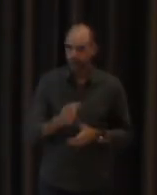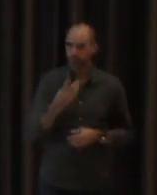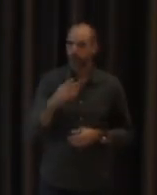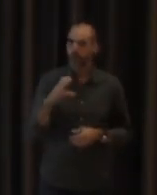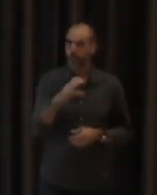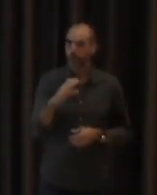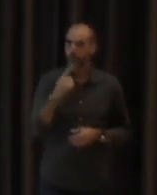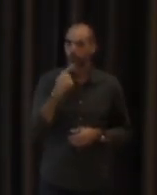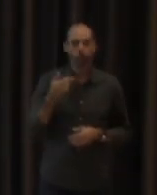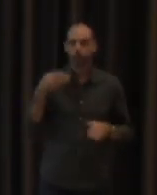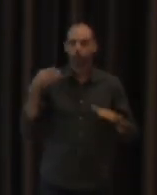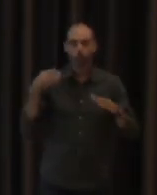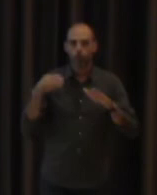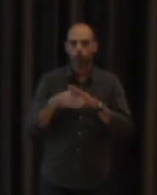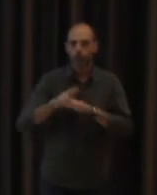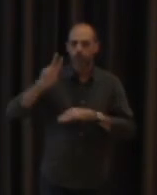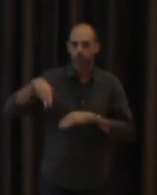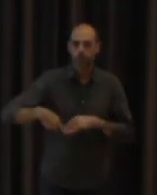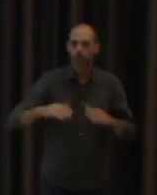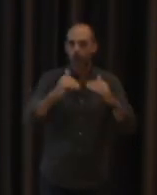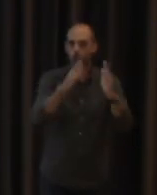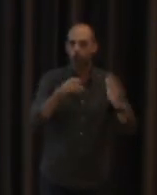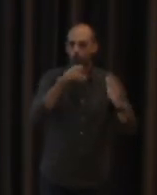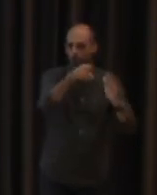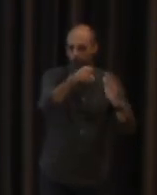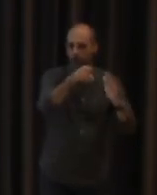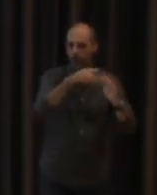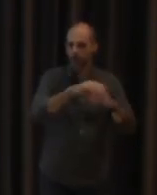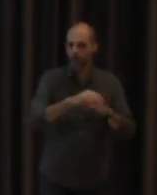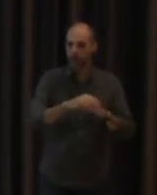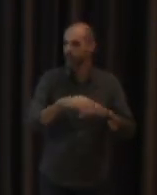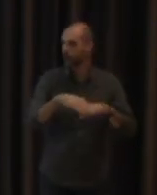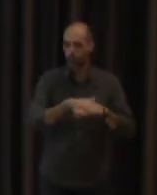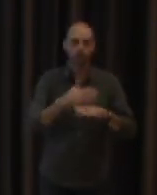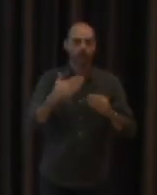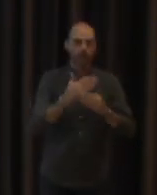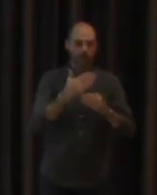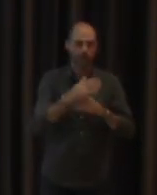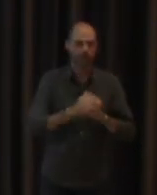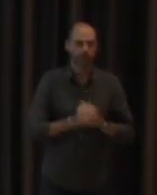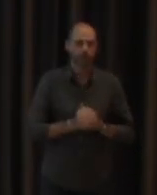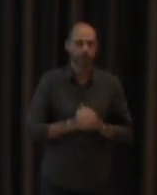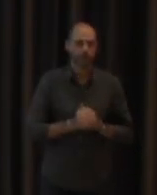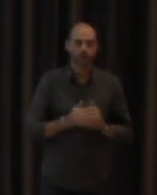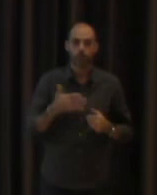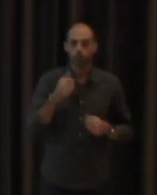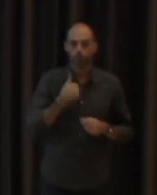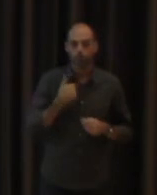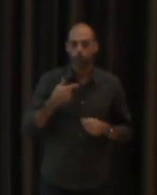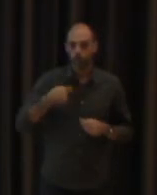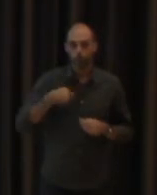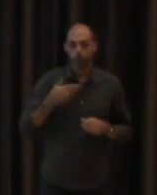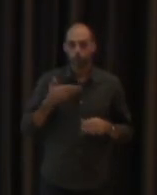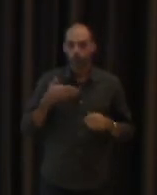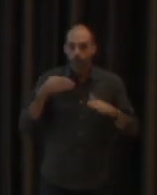entrat mai a aquella cova d'allà, o mai a la cova tallada, a la cova tallada. Podem dir, no hi he entrat mai